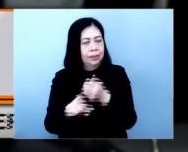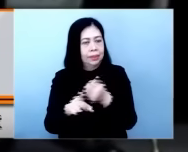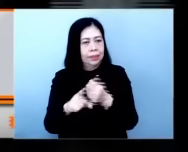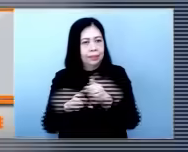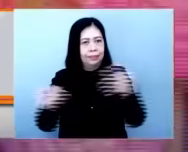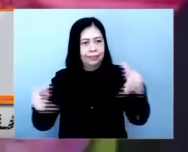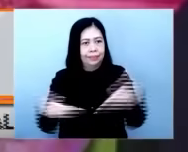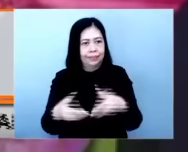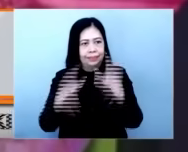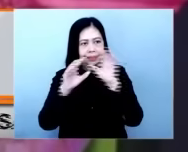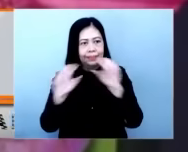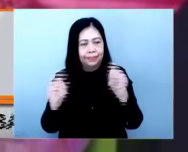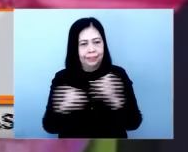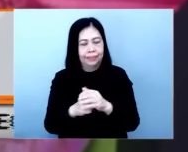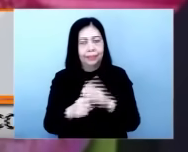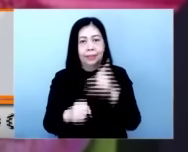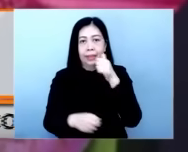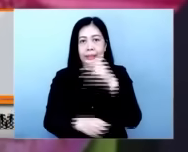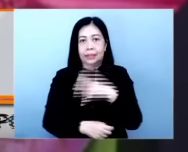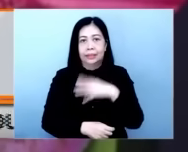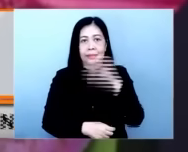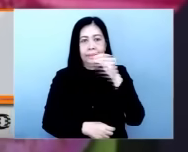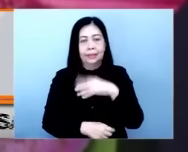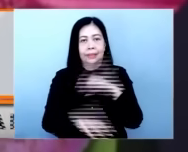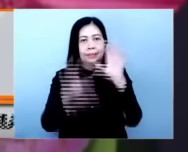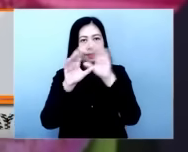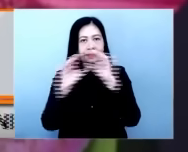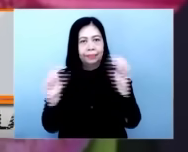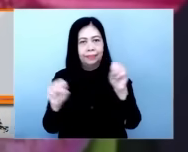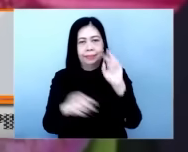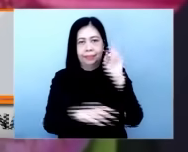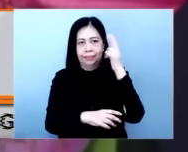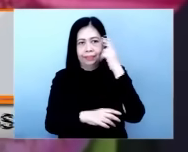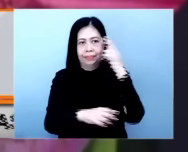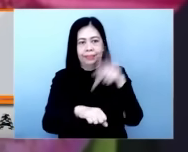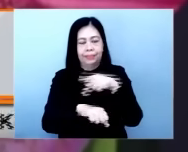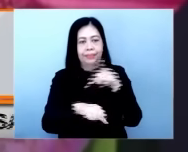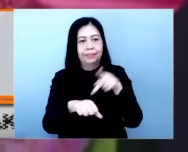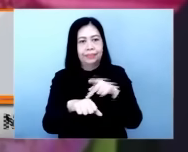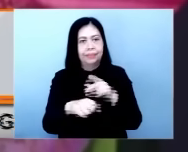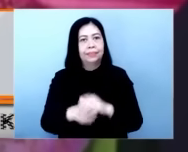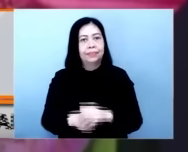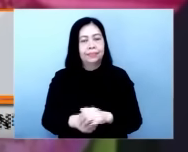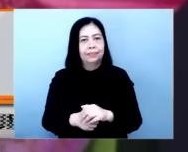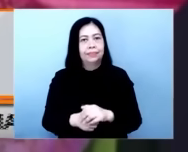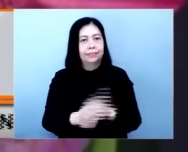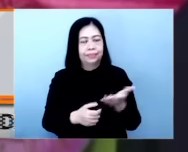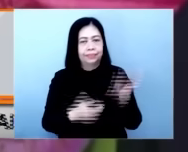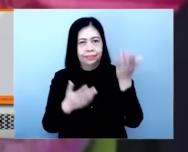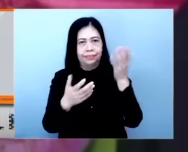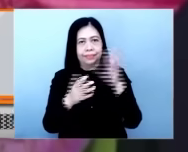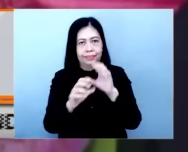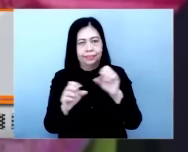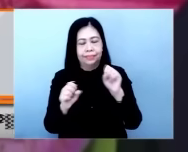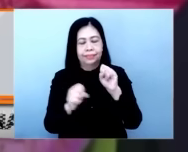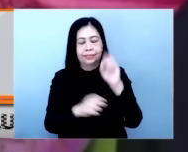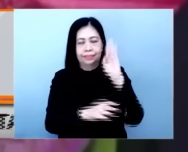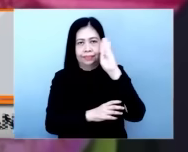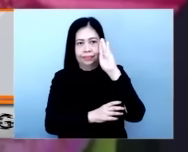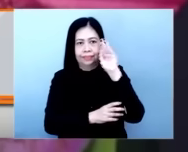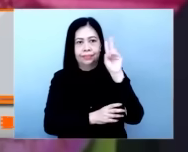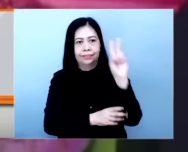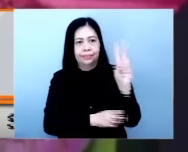Pangulo. Ladies and gentlemen, the President of the Republic of the Philippines, His Excellency Ferdinand